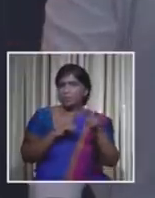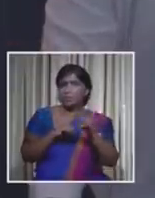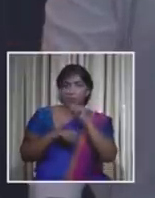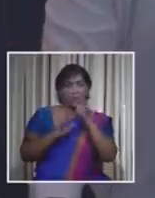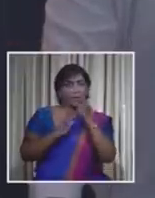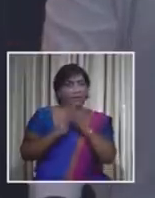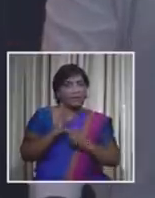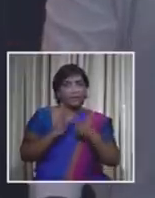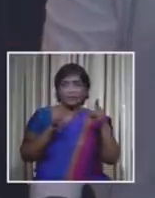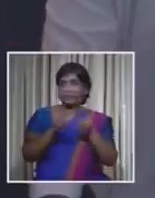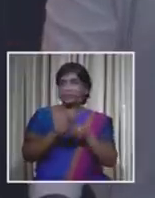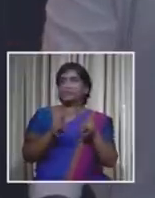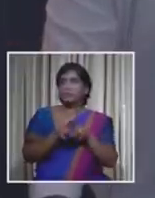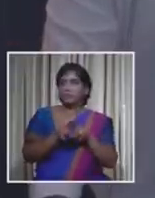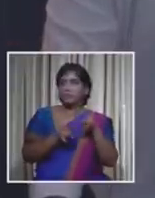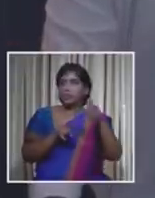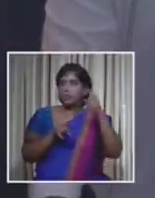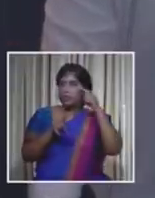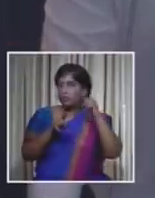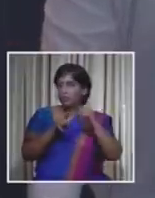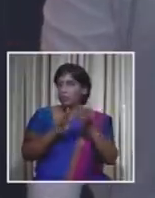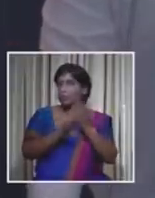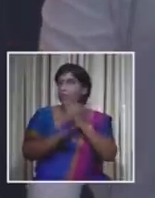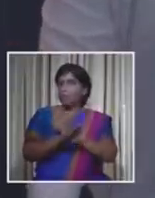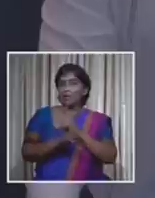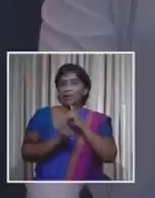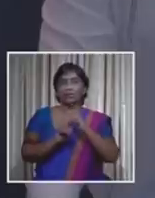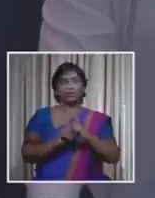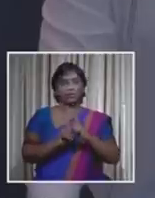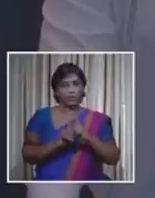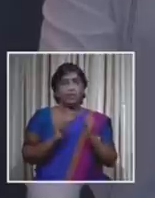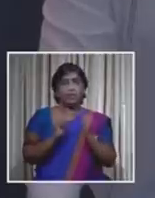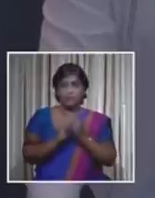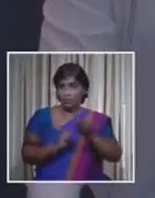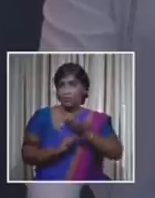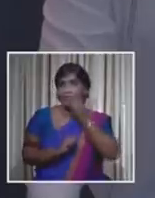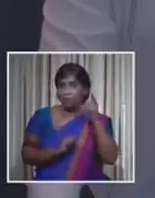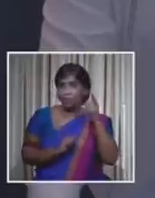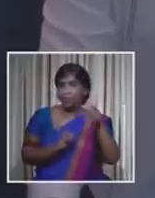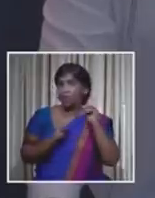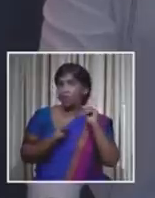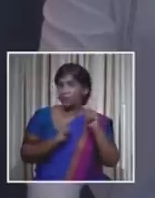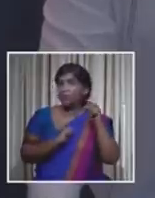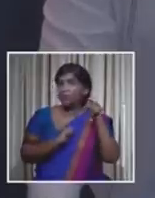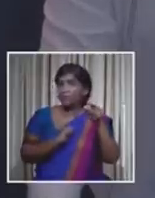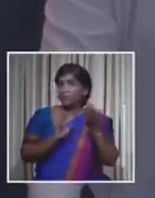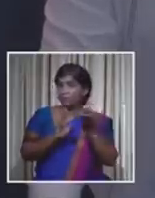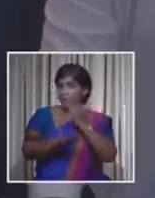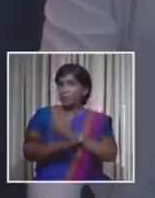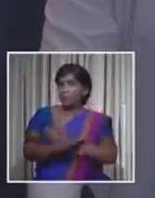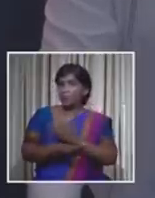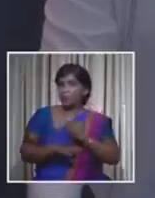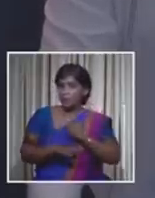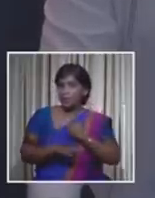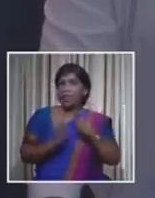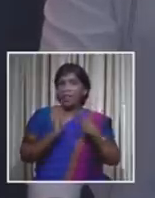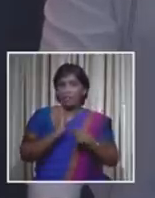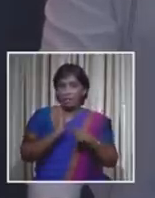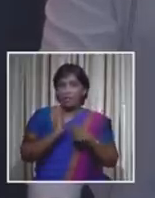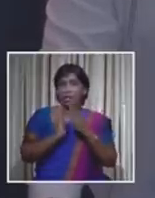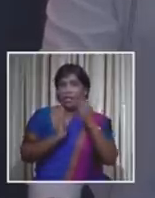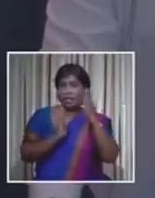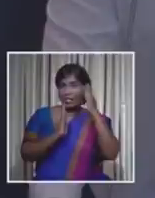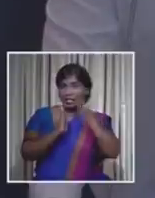නියෝග යටතේ මේ පිළිබඳව මීට වඩා දැඩි තීන්දුවක් ගන්න හැකියාව තියෙනවා. මොකද මීට කලිනුත් මම තලතාතු කෝරළ